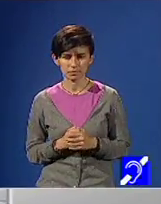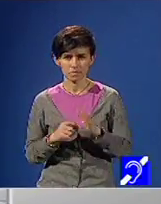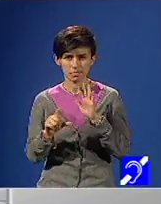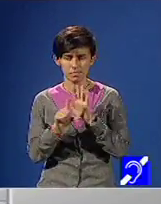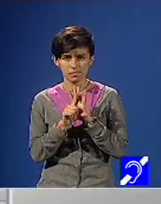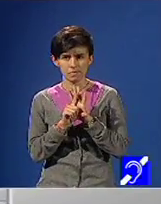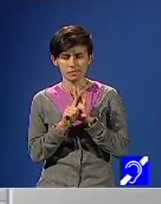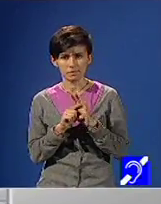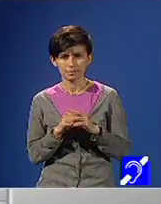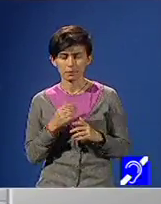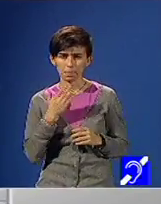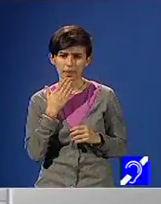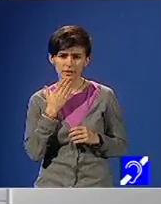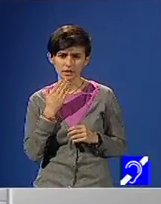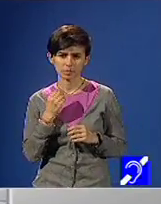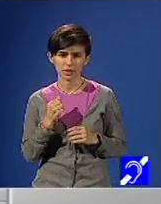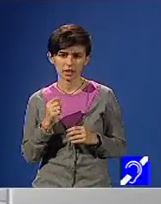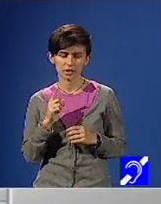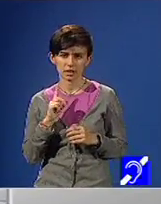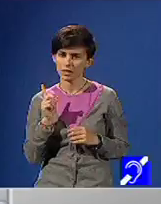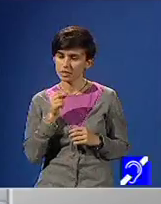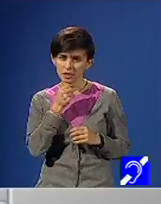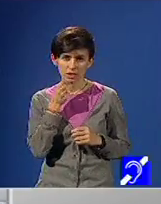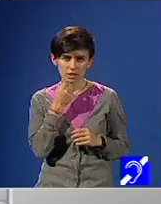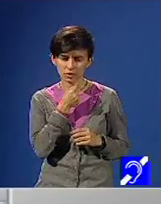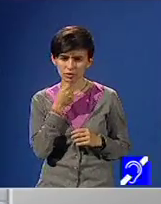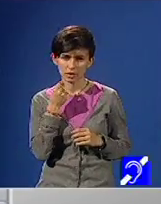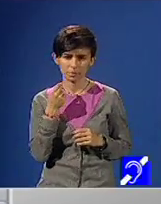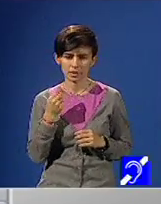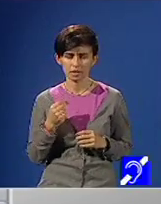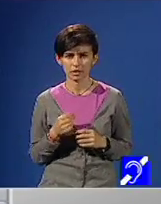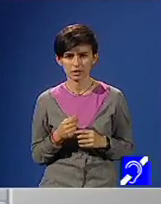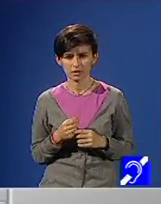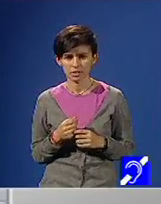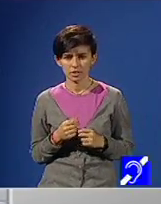Legislația, din păcate, nu favorizează